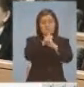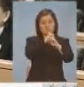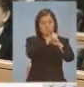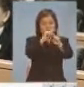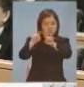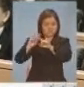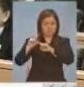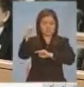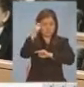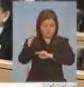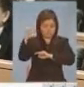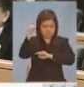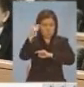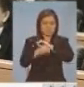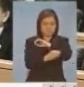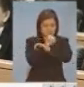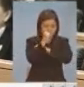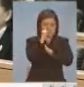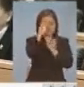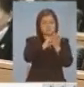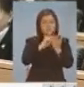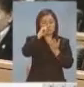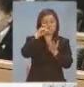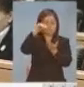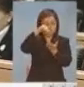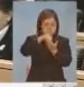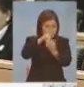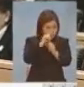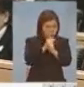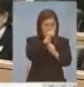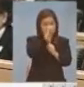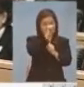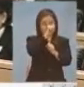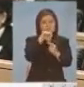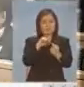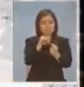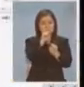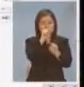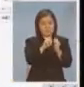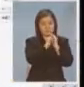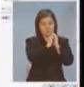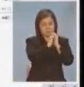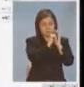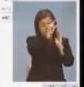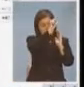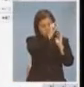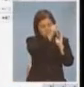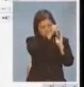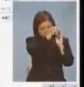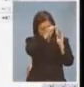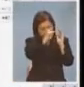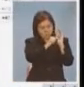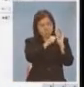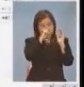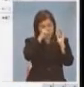านอื่นๆในอาเซียนด้วยกันนั่นหมายความว่าประเทศไทยเรานั้นสามารถเชื่อมต่อจากประเทศจีนตอนใต้มณฑลยูนนานได้